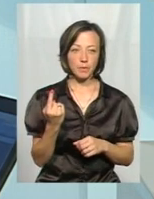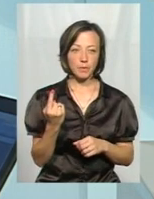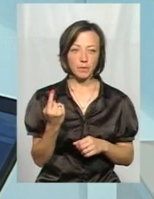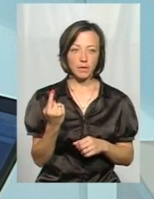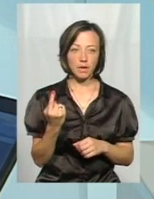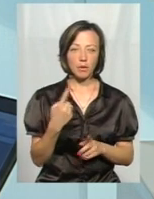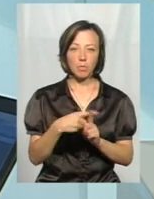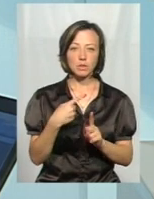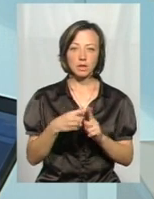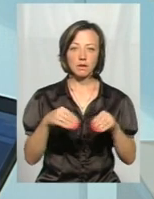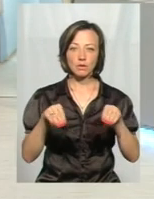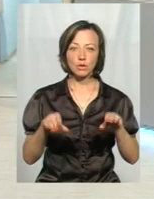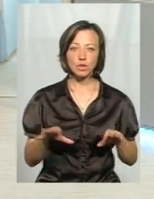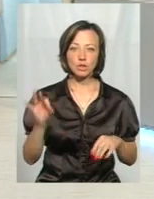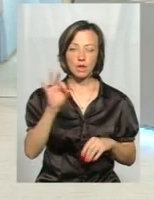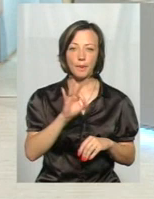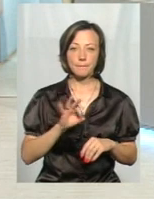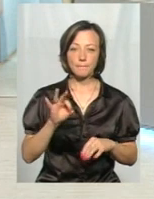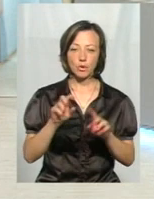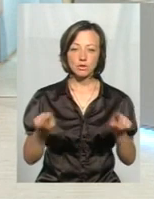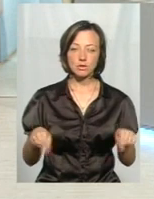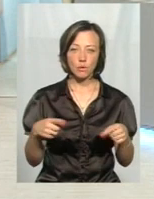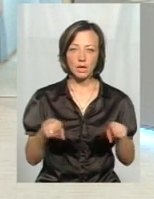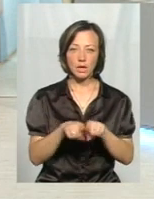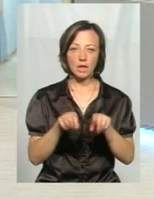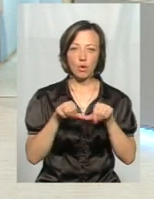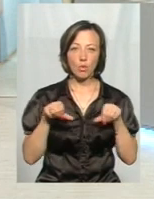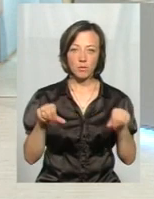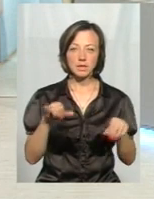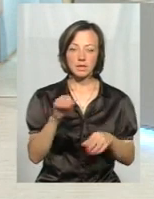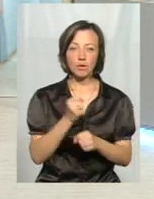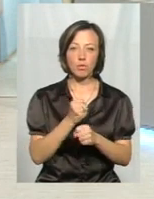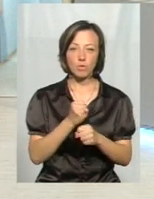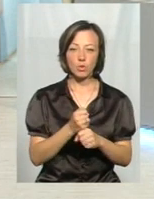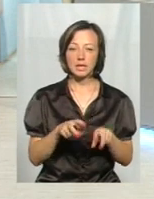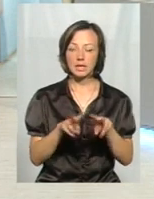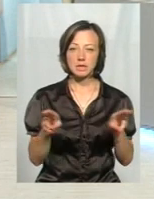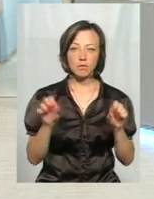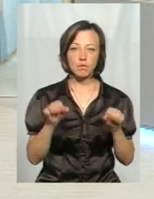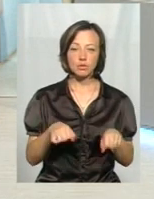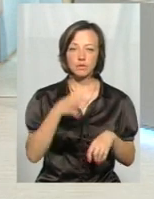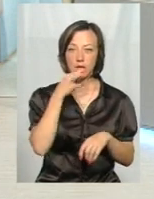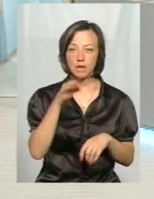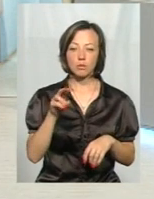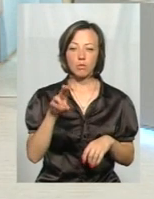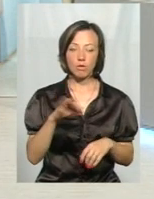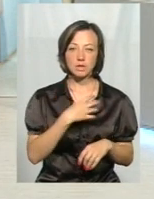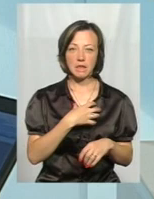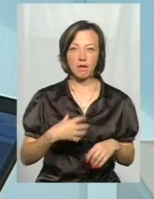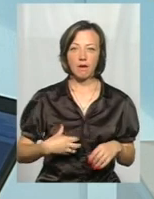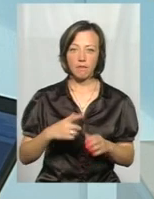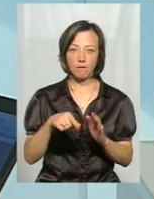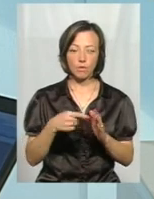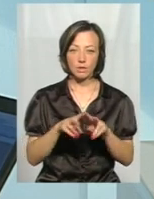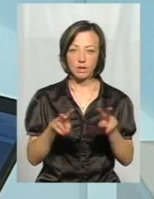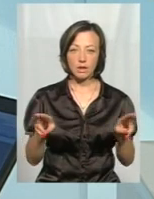якогось позитивного рішення про створення таких комісій і їх роботи. Те саме я можу сказати і по Славуті, де на сьогоднішній